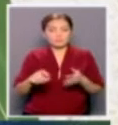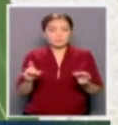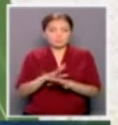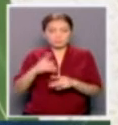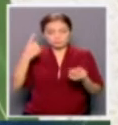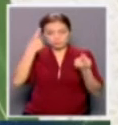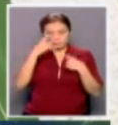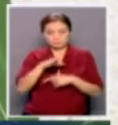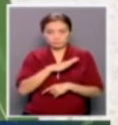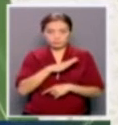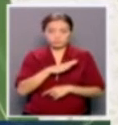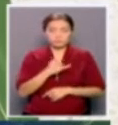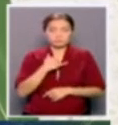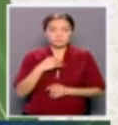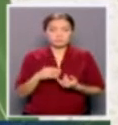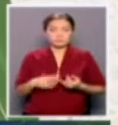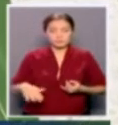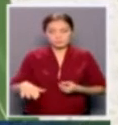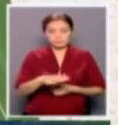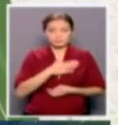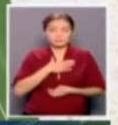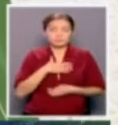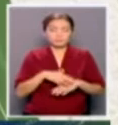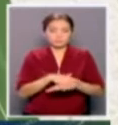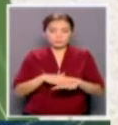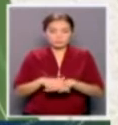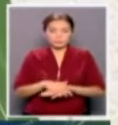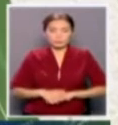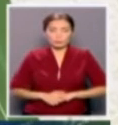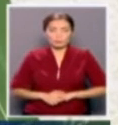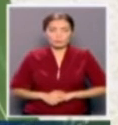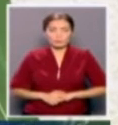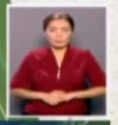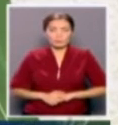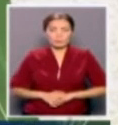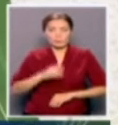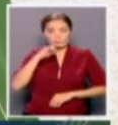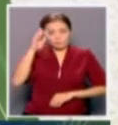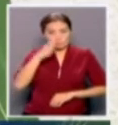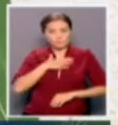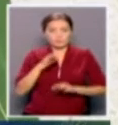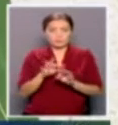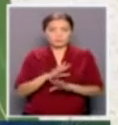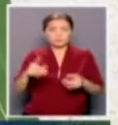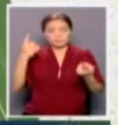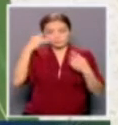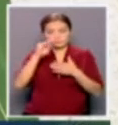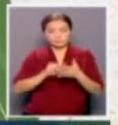да менің жерім, менің елім, менің Қазақстаным деп өлең жазған ақын.